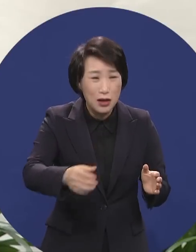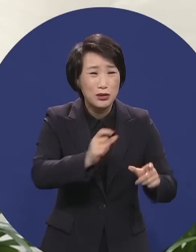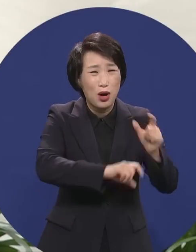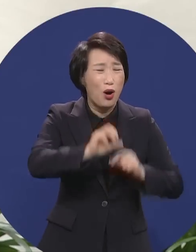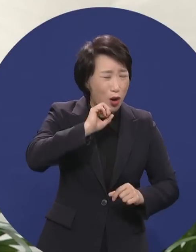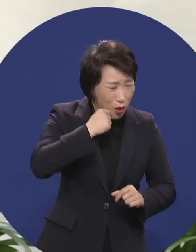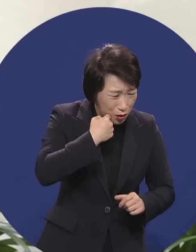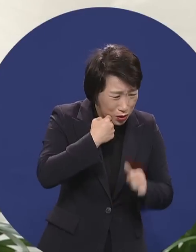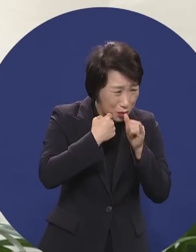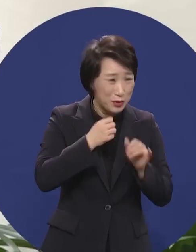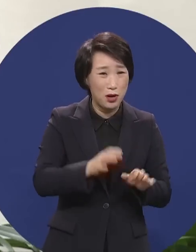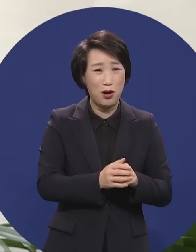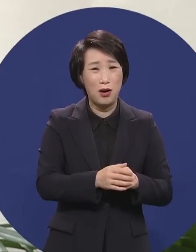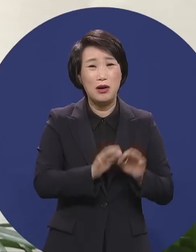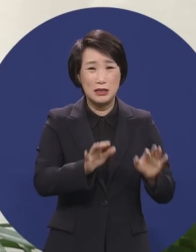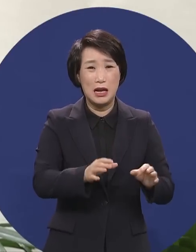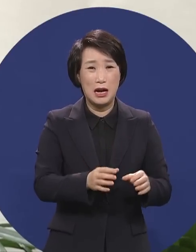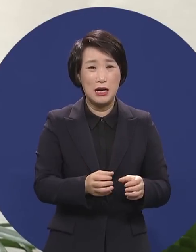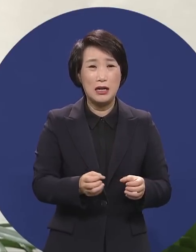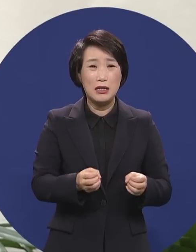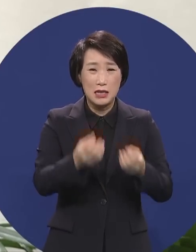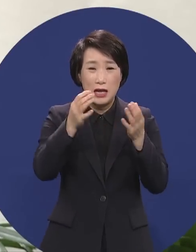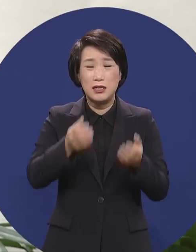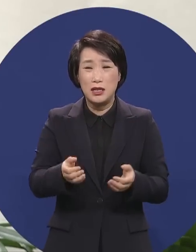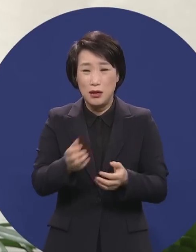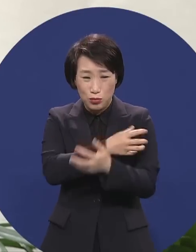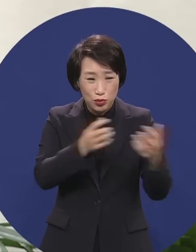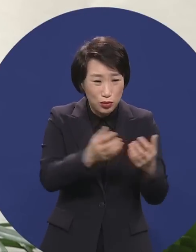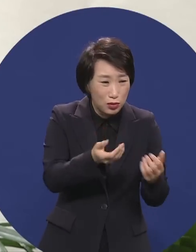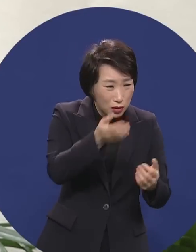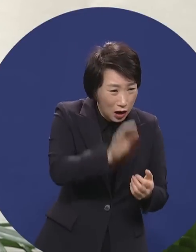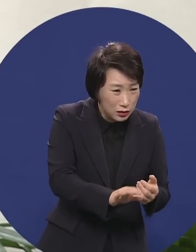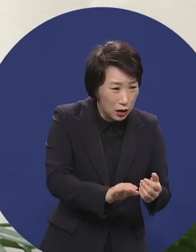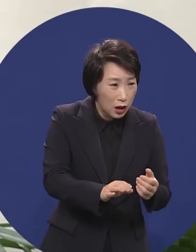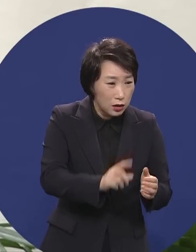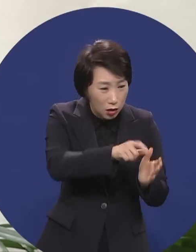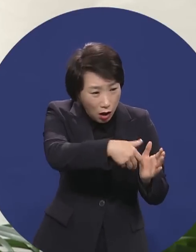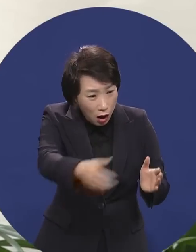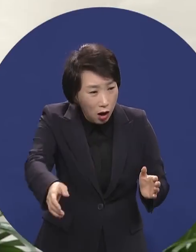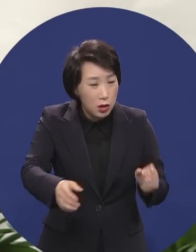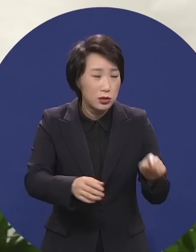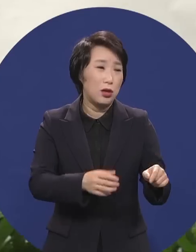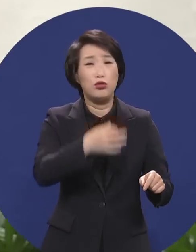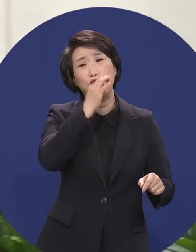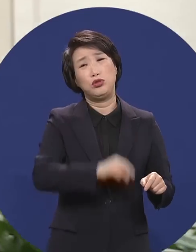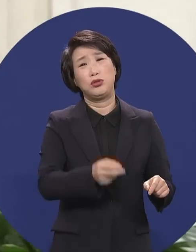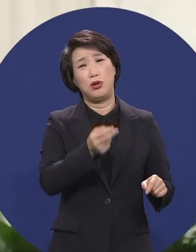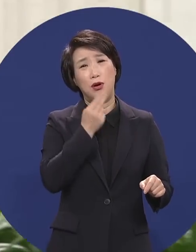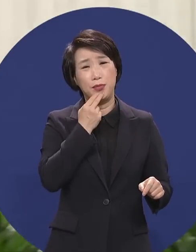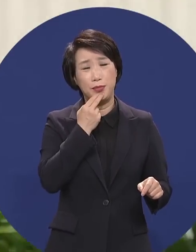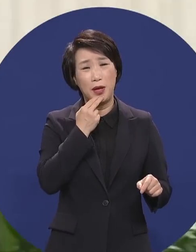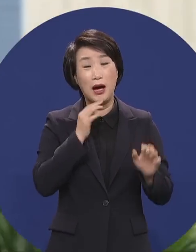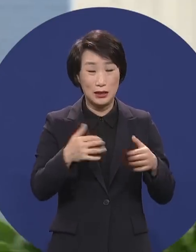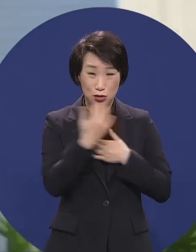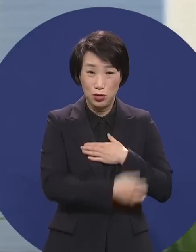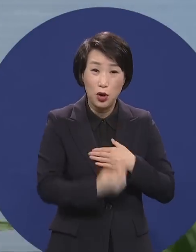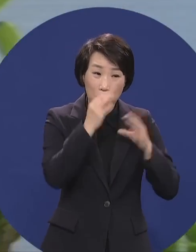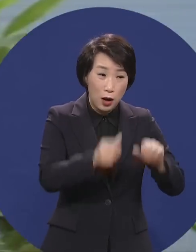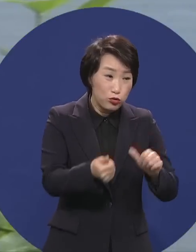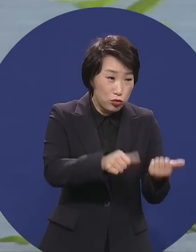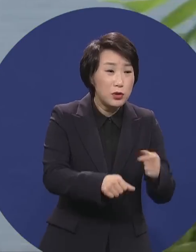광야입니다. 허랑방탕에서 잔치상에 풍요로운 것 같으나 가면 갈수록 낭비입니다. 육신이 끝나면